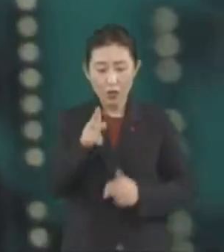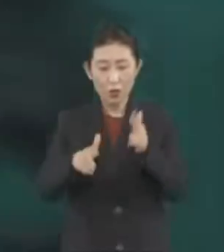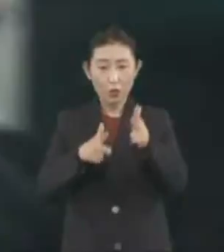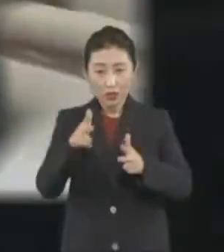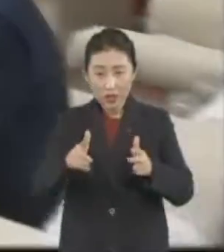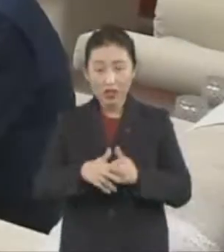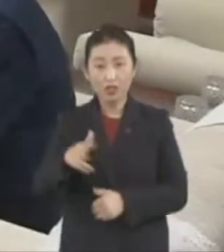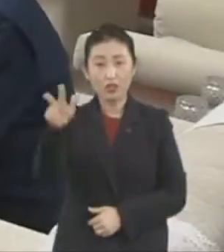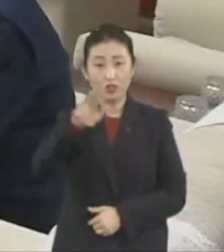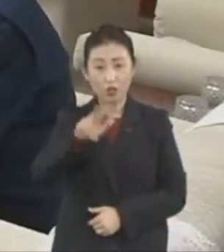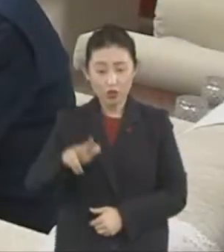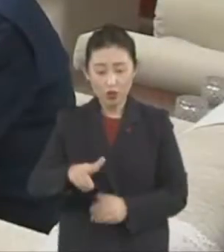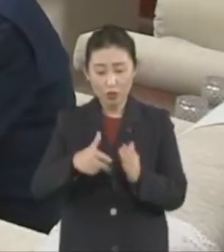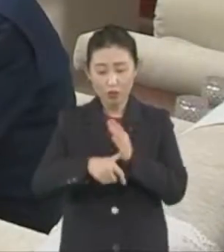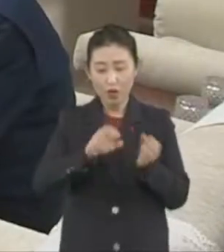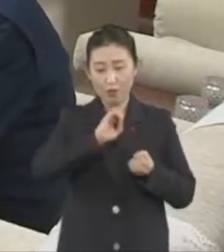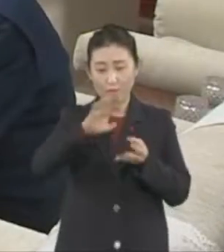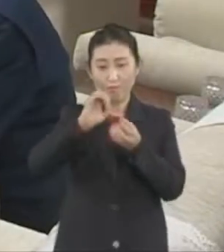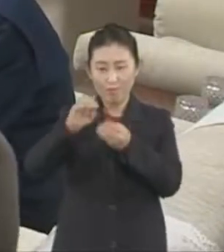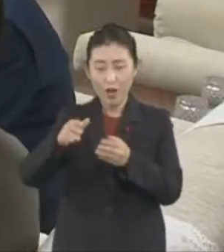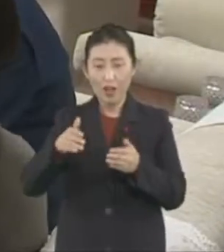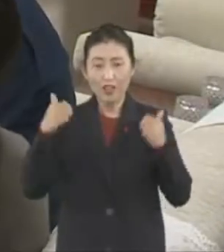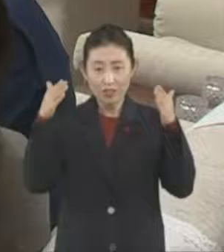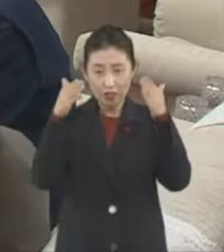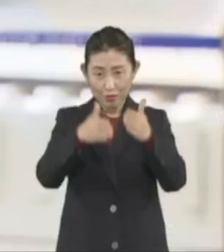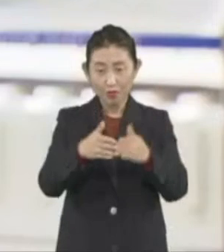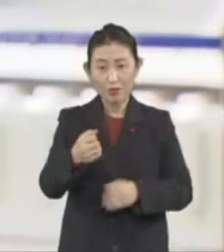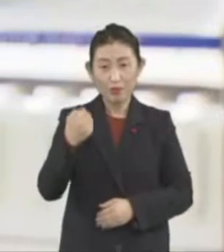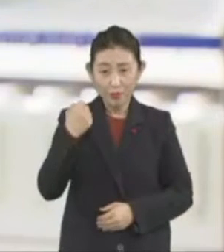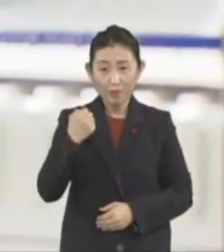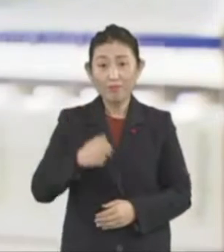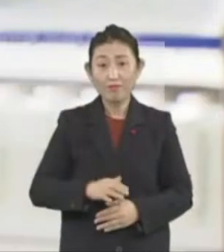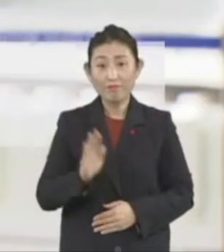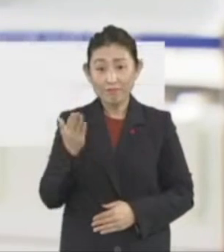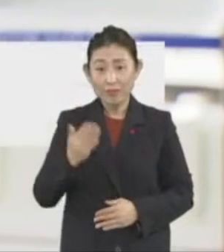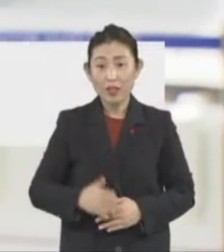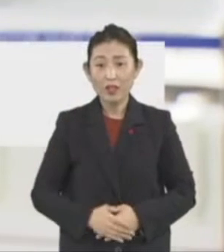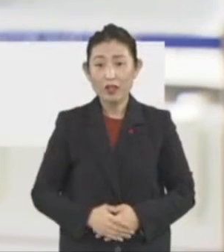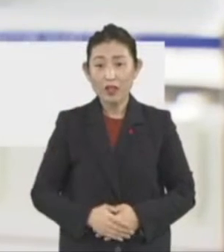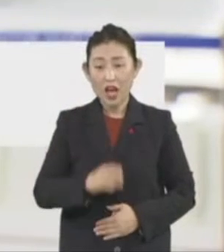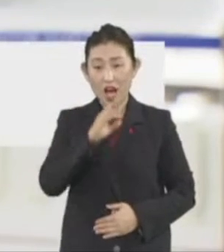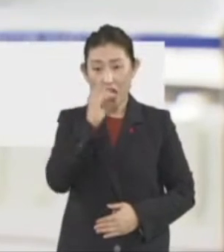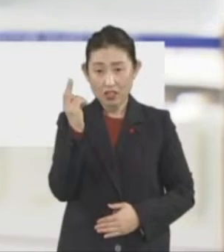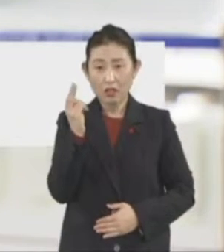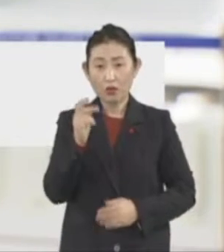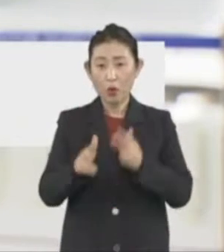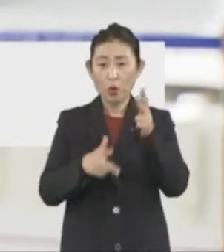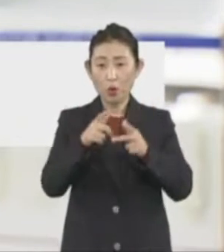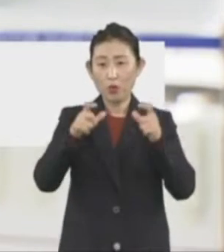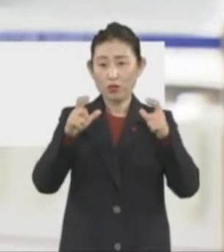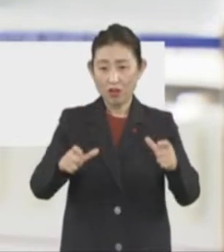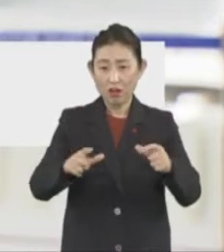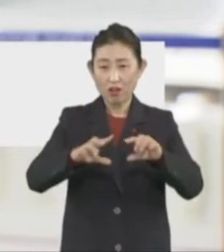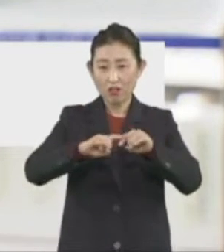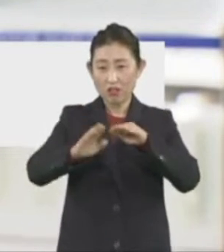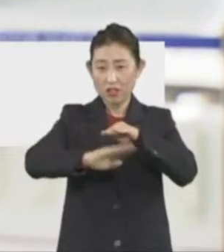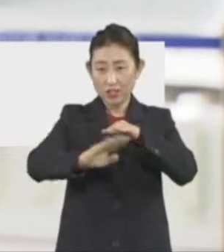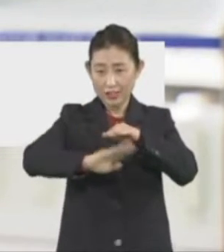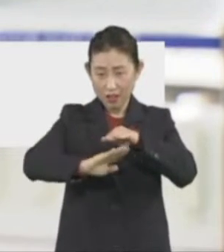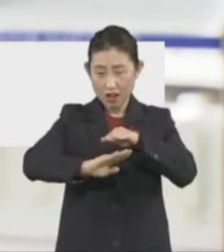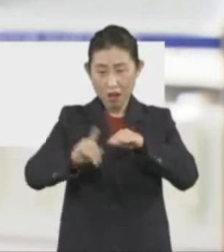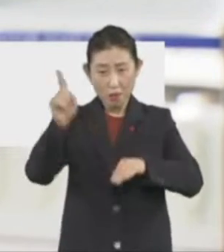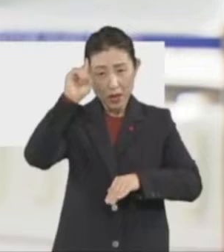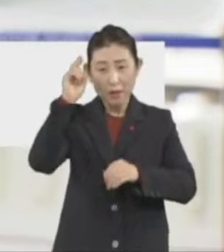전국에 납품을 하는 전진기지가 됩니다. 아산 공장에 전기차가 100% 투입이 가능한 그 라인 구조를 지금 만들고